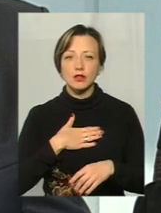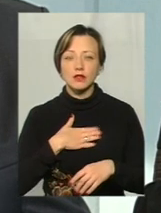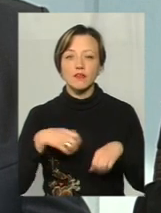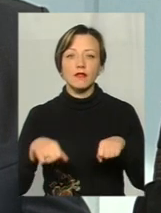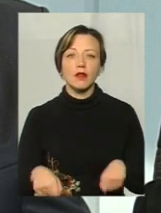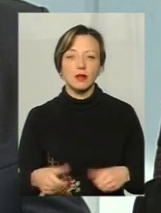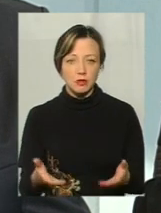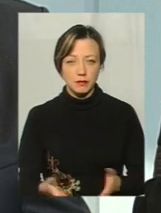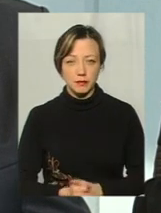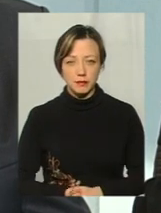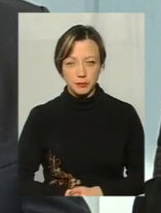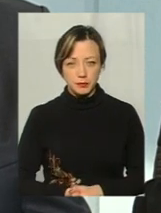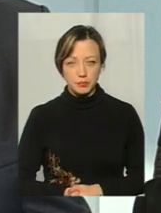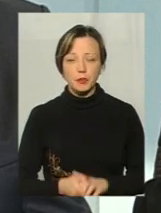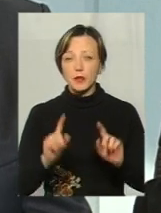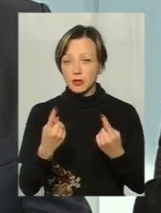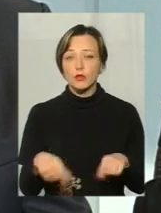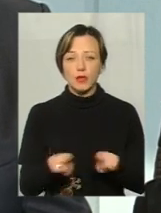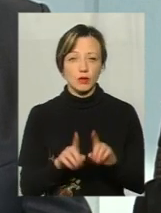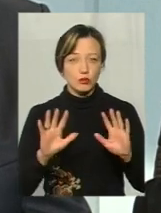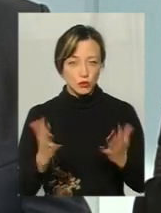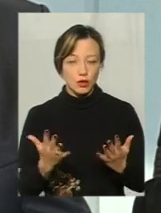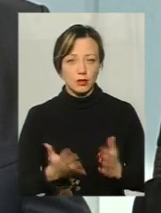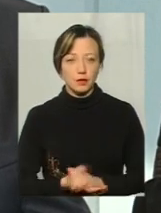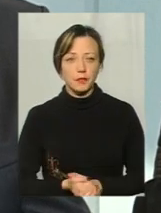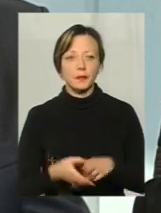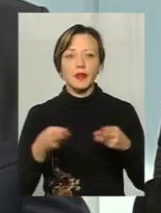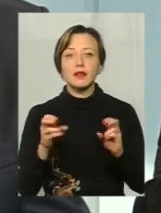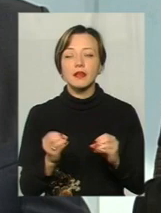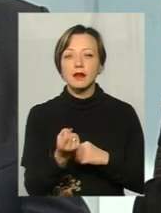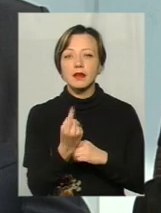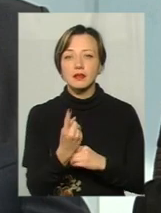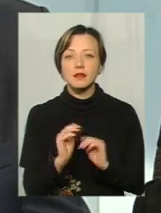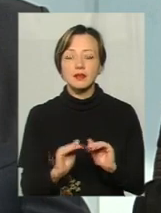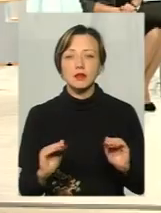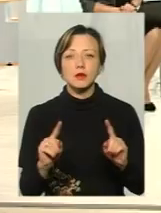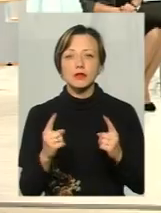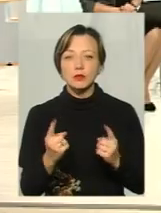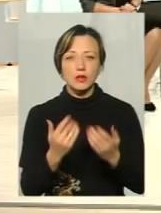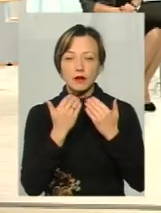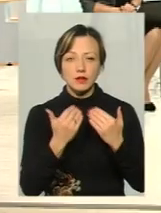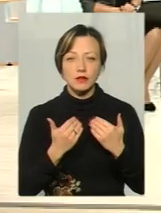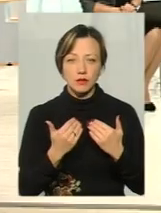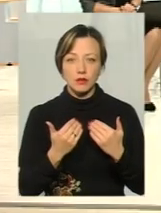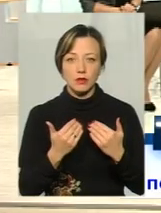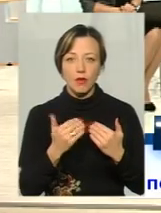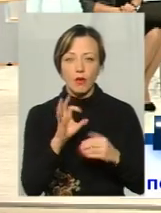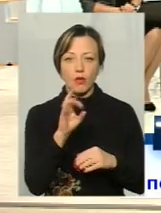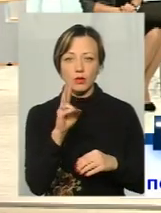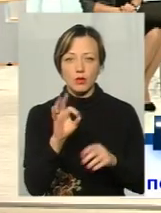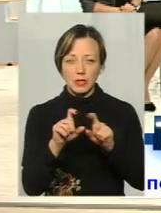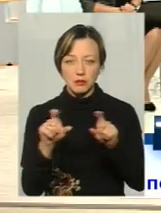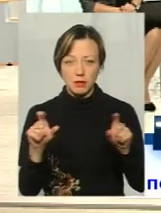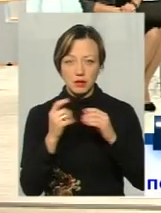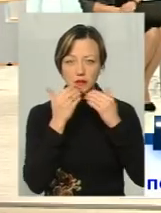нашей Владе. Почему так случается? Где 11 детей, почему они не обратились в онкодиспансер? А я